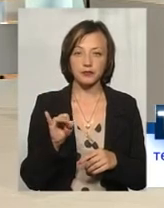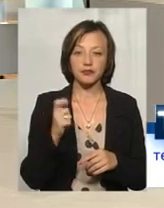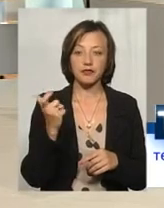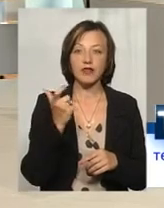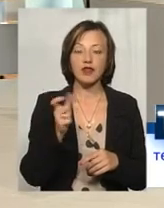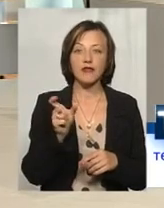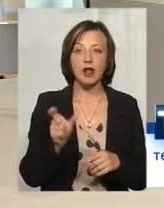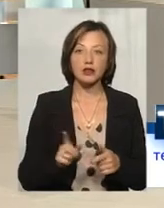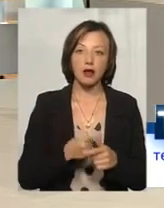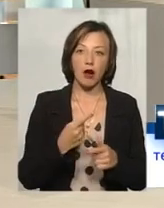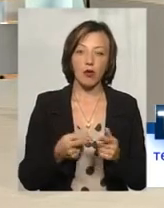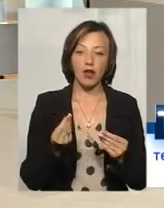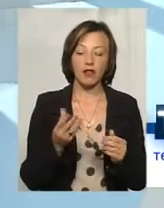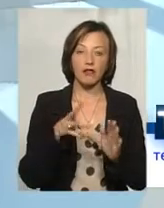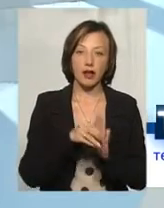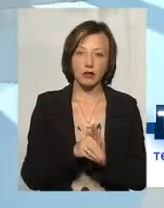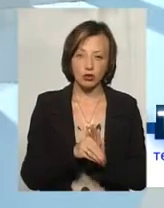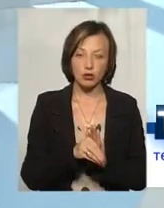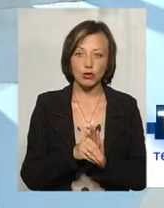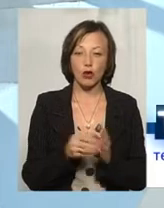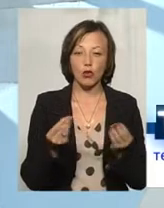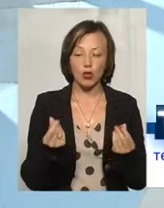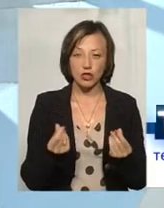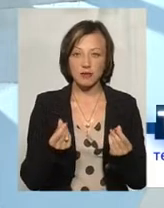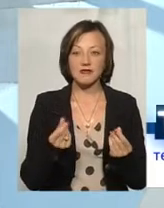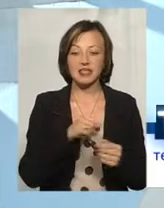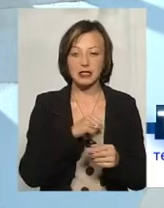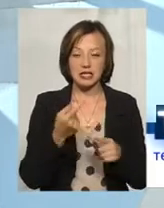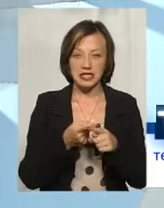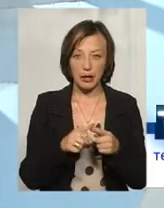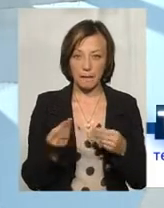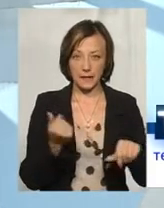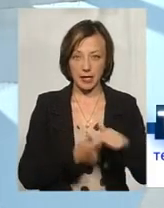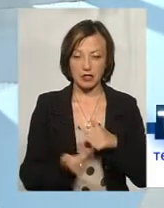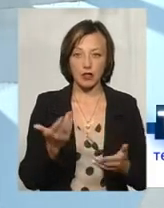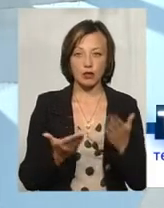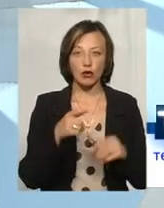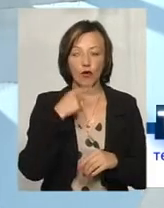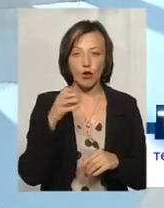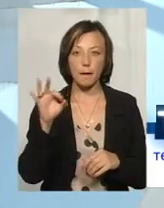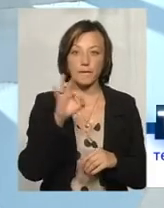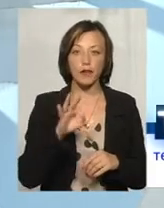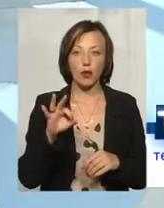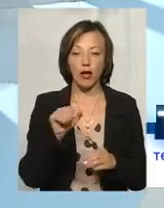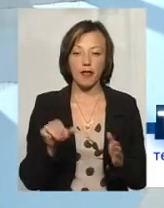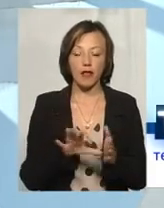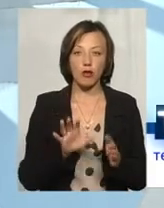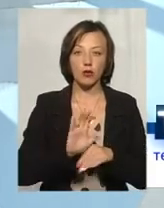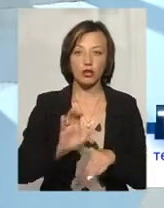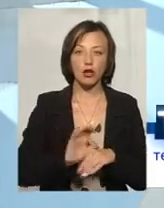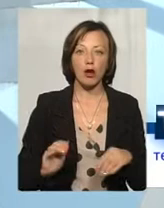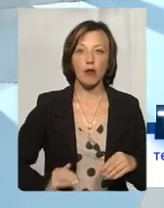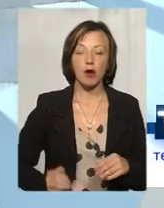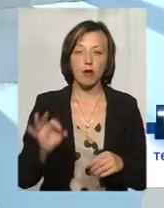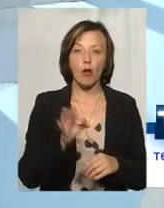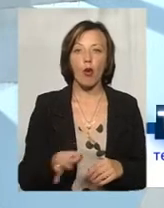власник або інвестор вкладати кошти в саме цей бізнес. Якщо ми говоримо сьогодні про енергопостачальні компанії,